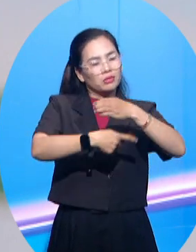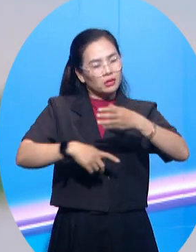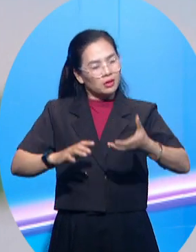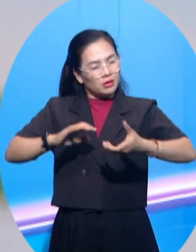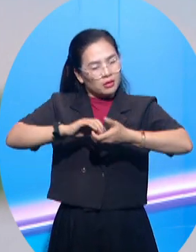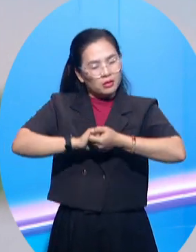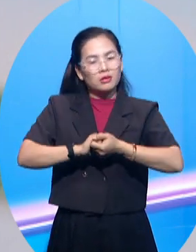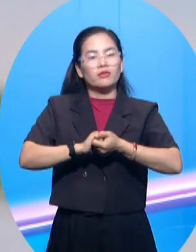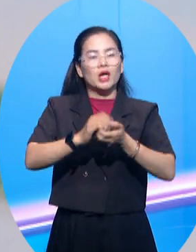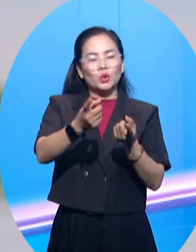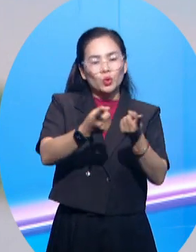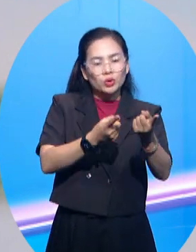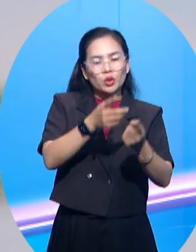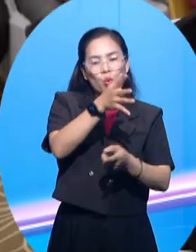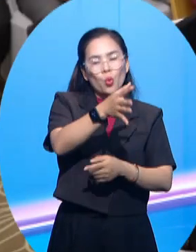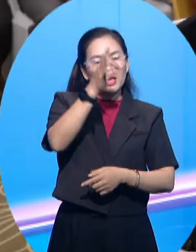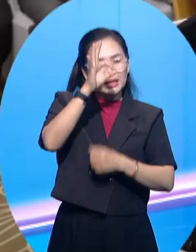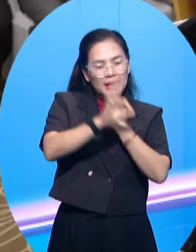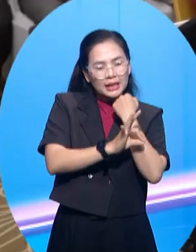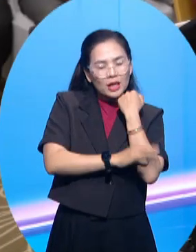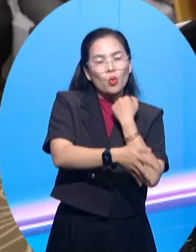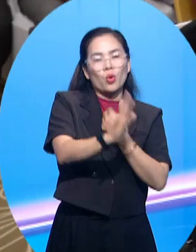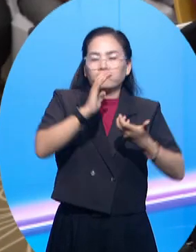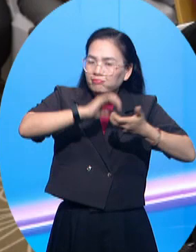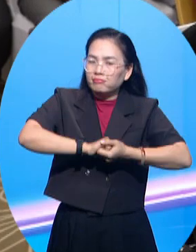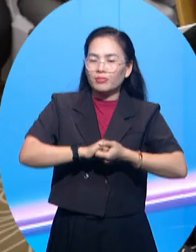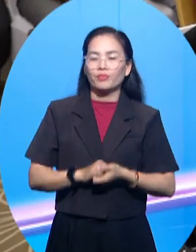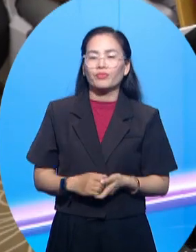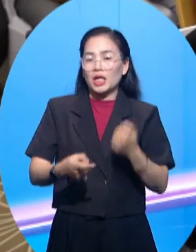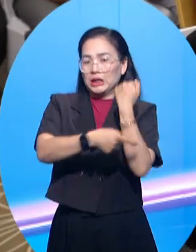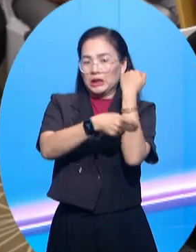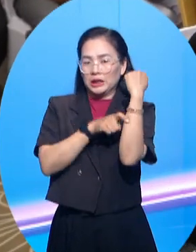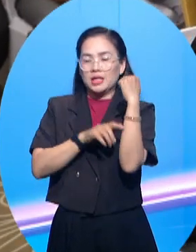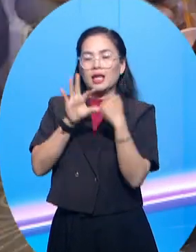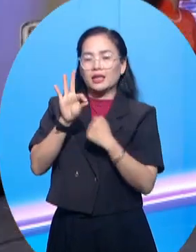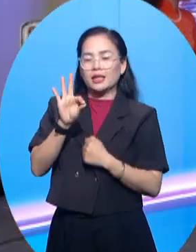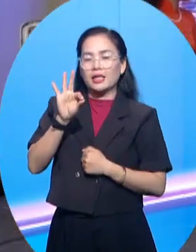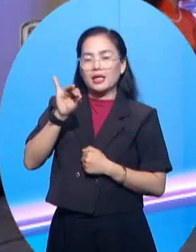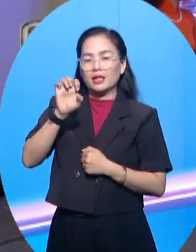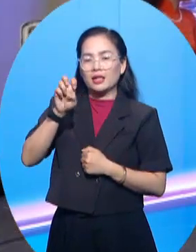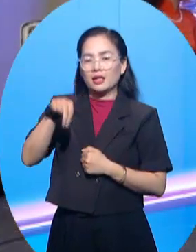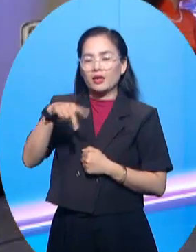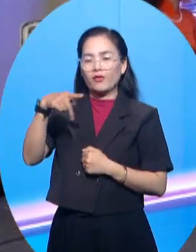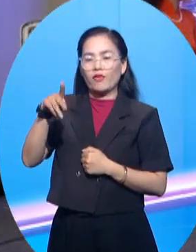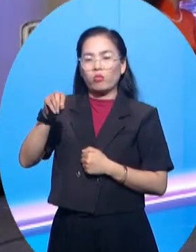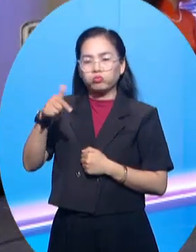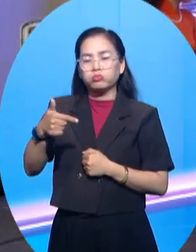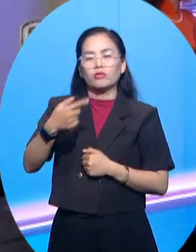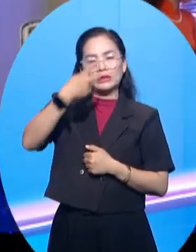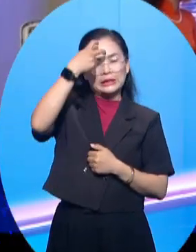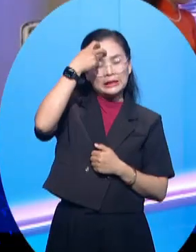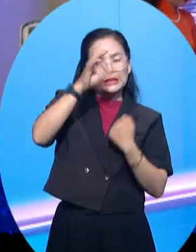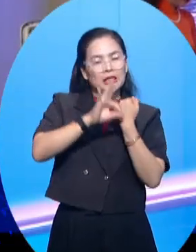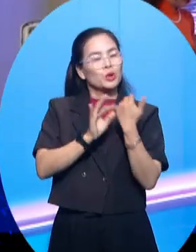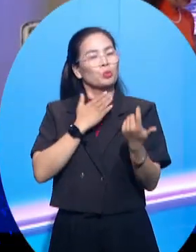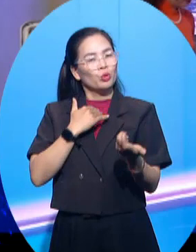các cái tổ chức của tỉnh. Nhờ Tiền Phong mong muốn được đồng hành cùng với các doanh nghiệp, hộ nông dân của tỉnh Tây Ninh trong giai đoạn cấp tiến